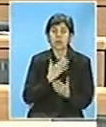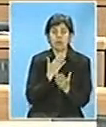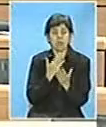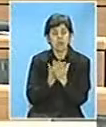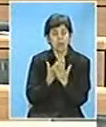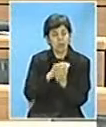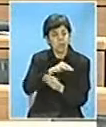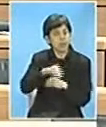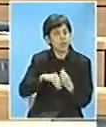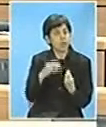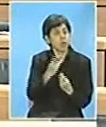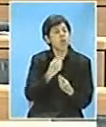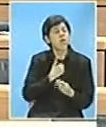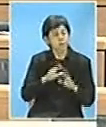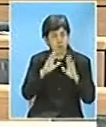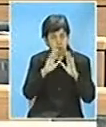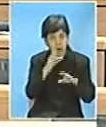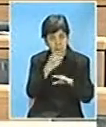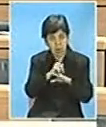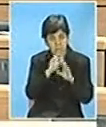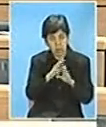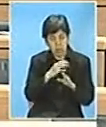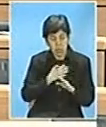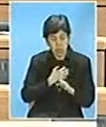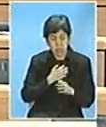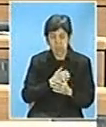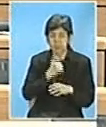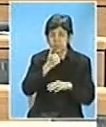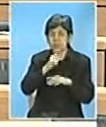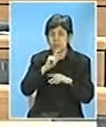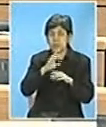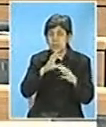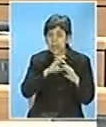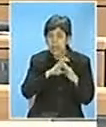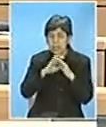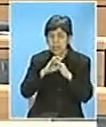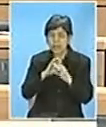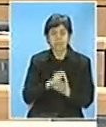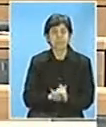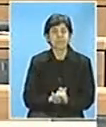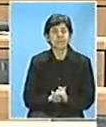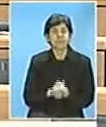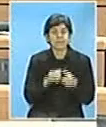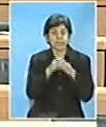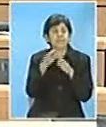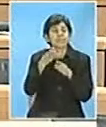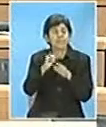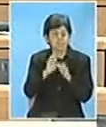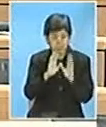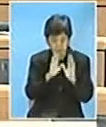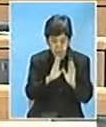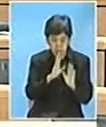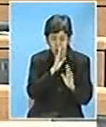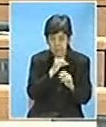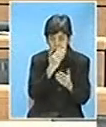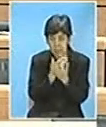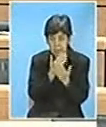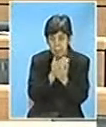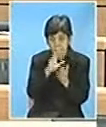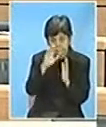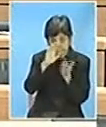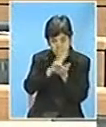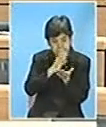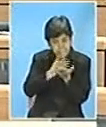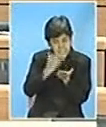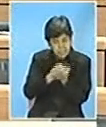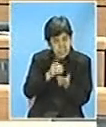ยลงนะครับขอฝากทางท่านประธานผ่านทางรัฐมนตรีไปยังเรื่องไอ้คณะมนตรีนะครับว่าถ้าเราได้ลดลงรายจ่ายก็ลด